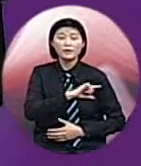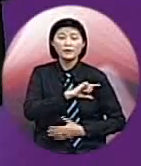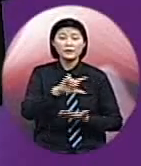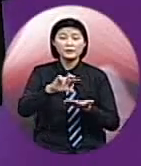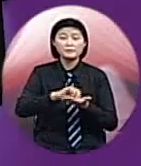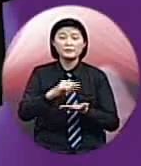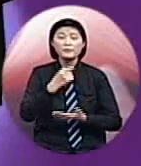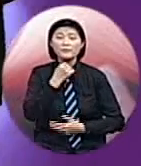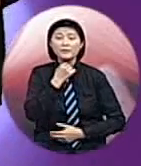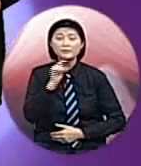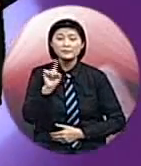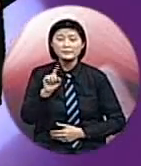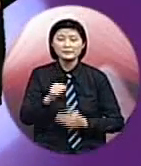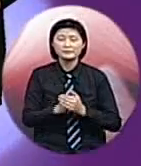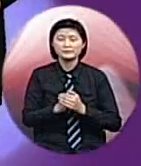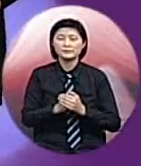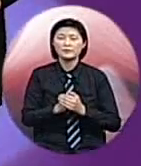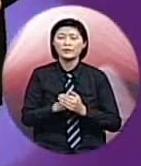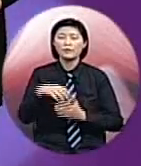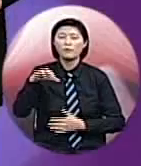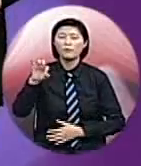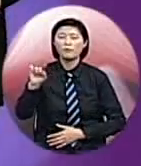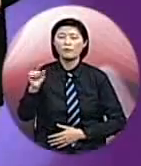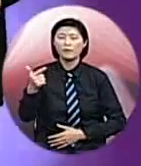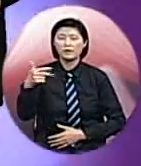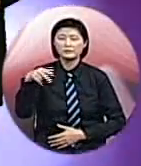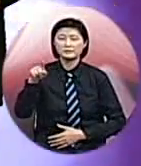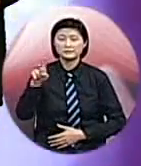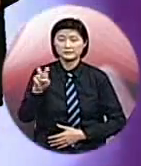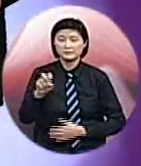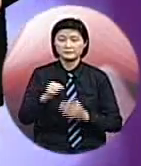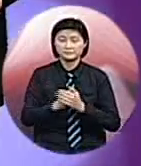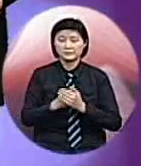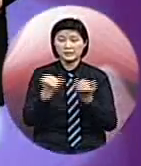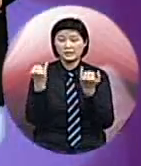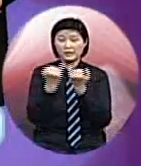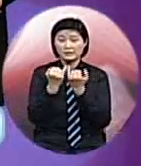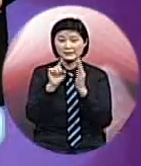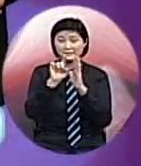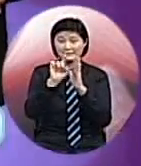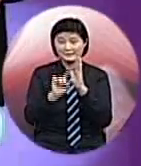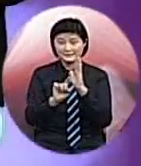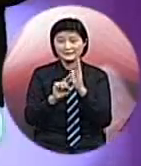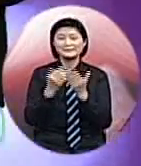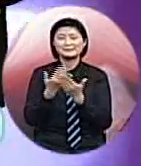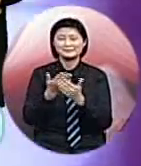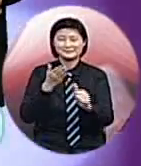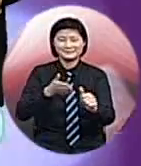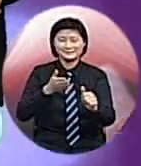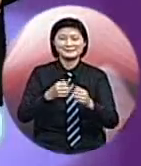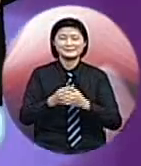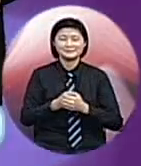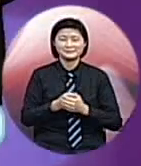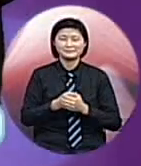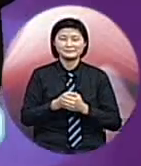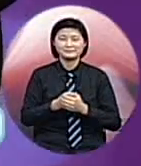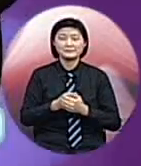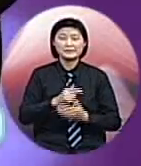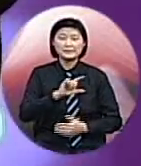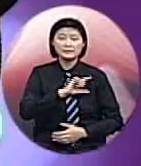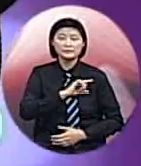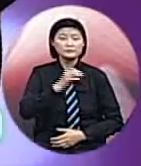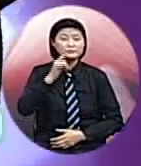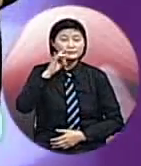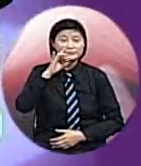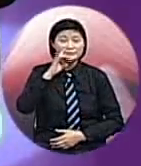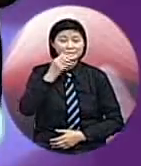예, 저기, 서른대의 원점. 원점. 예, 그럼 여자 키로 좀 해주세요. 예, 예 그럼요, 그럼요. 예. 그, 성함도